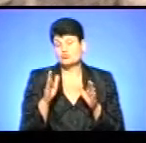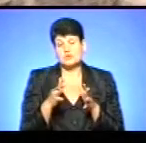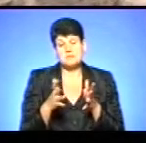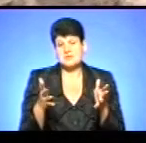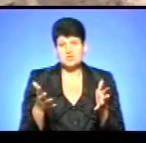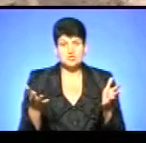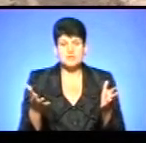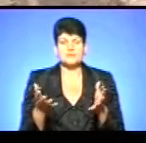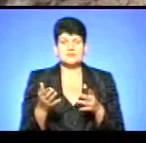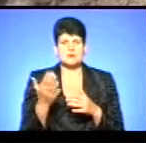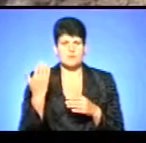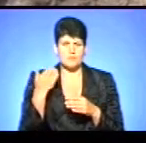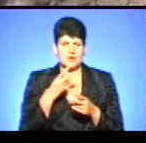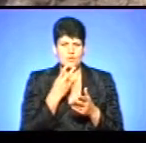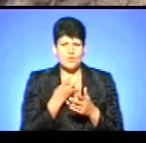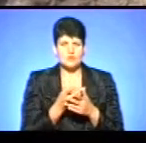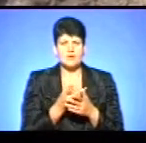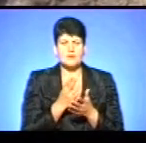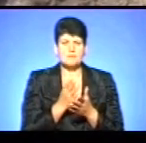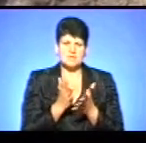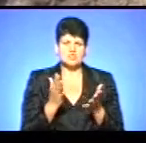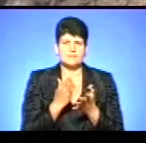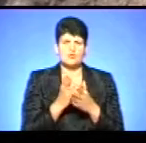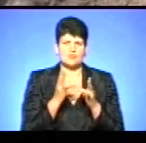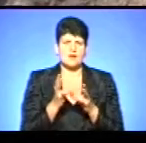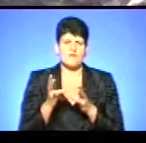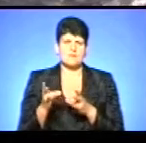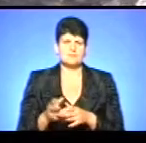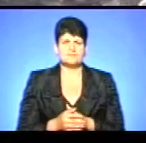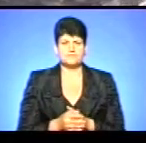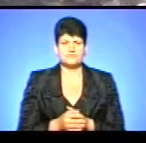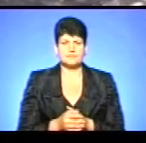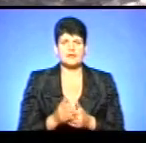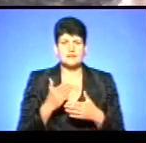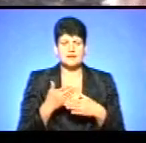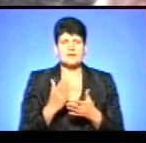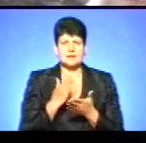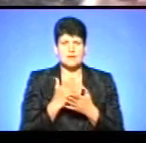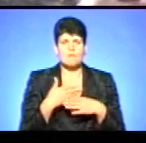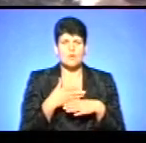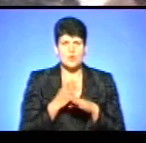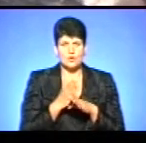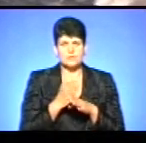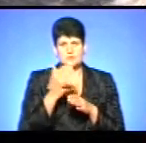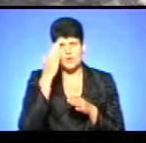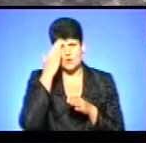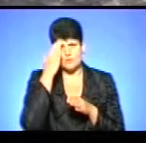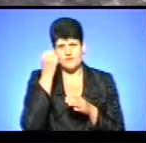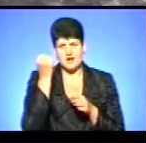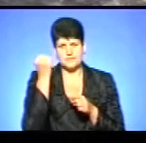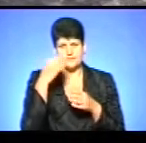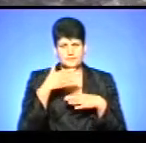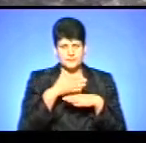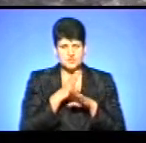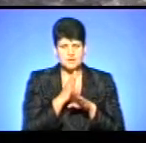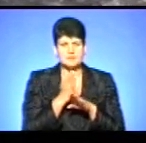більше. За попереднім оглядом, більшість мають травми. Є проломана лобова частина одного черепа зверху, і